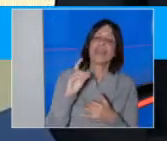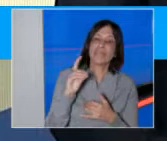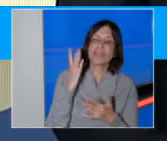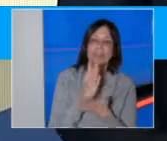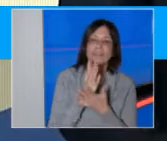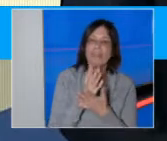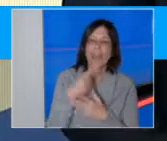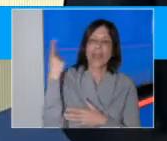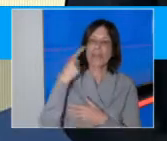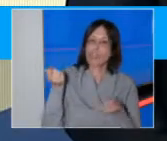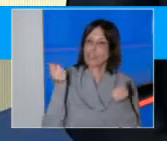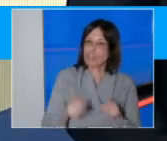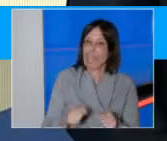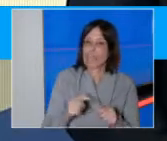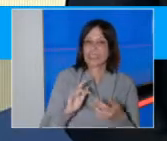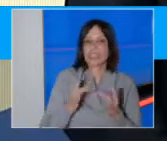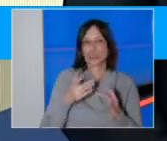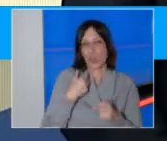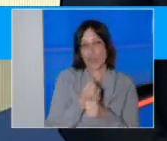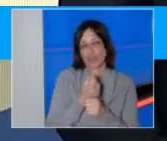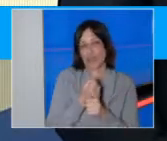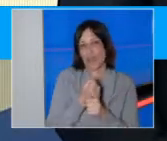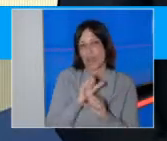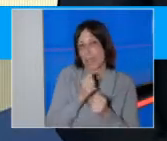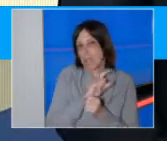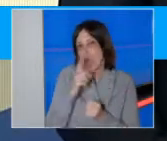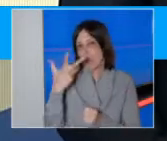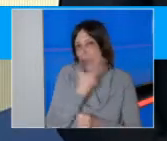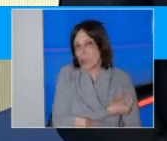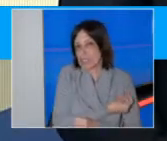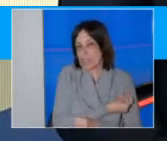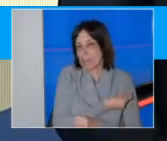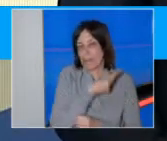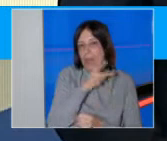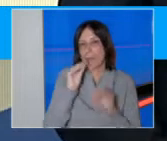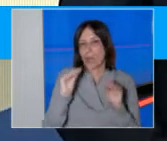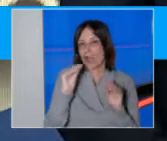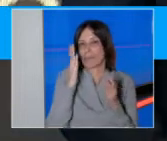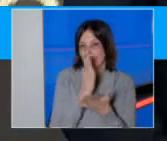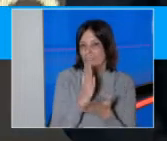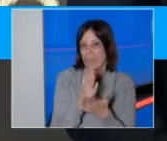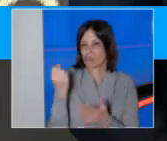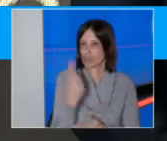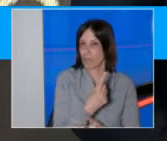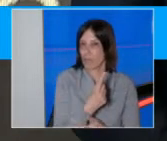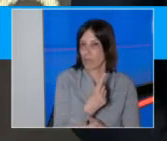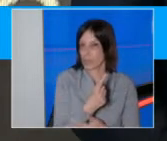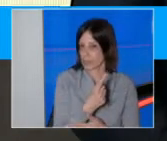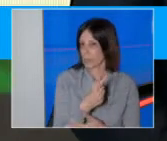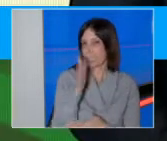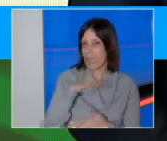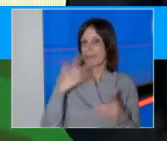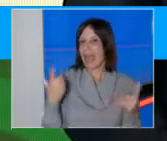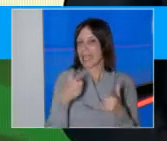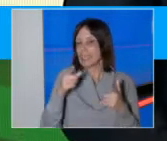סכסוך עבודה, אם לא יחוסנו המורים, צוותי ההוראה, כבר השבוע, אז יכול להיות שזה גם החגיגה